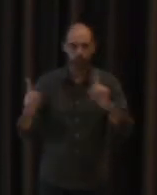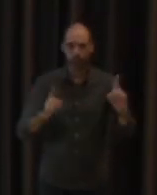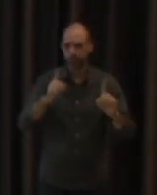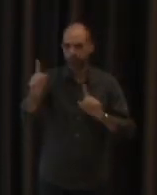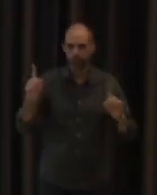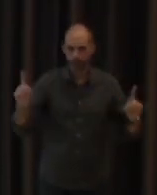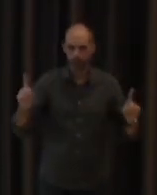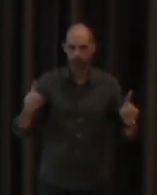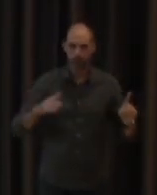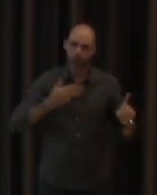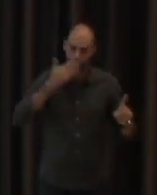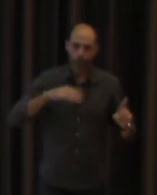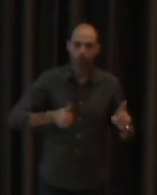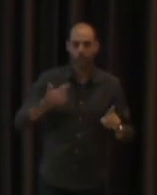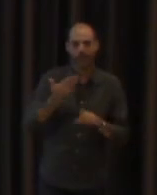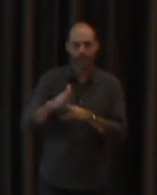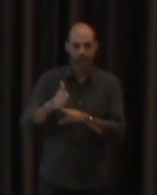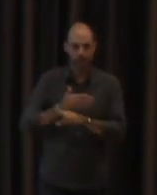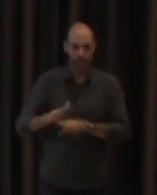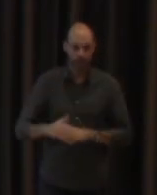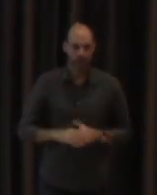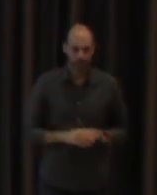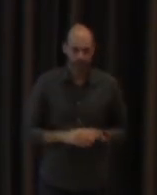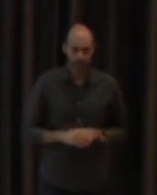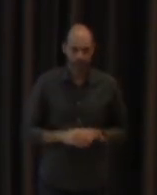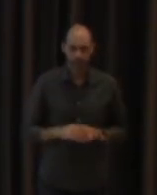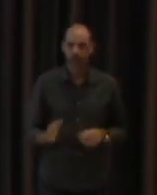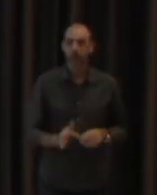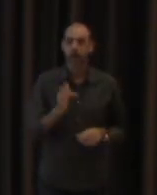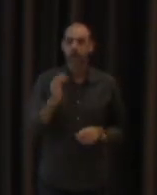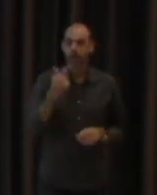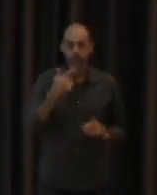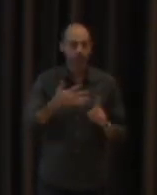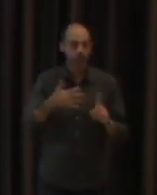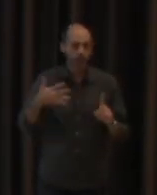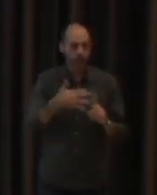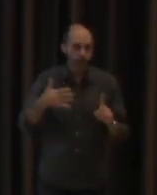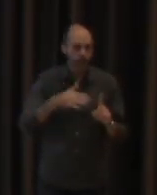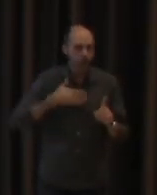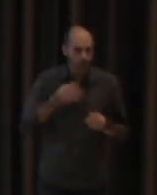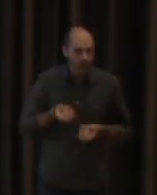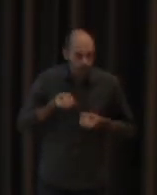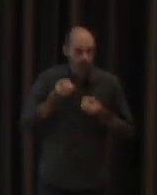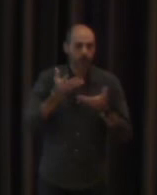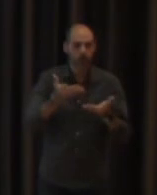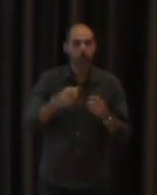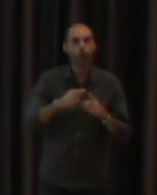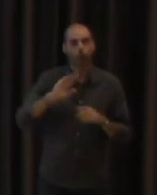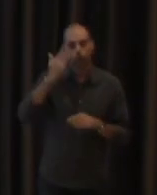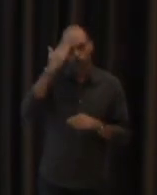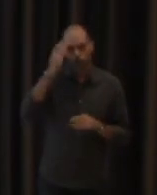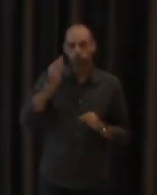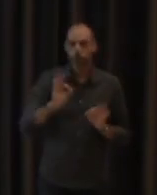bé separadament, o per separat. A més, aquest predicat també pot predicar d'un subjecte que no